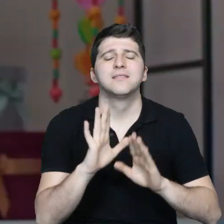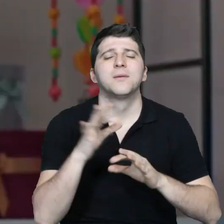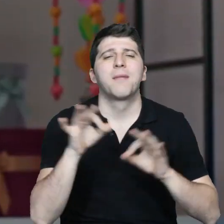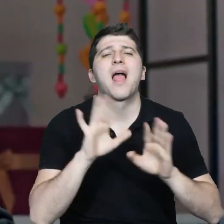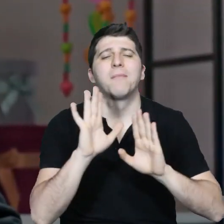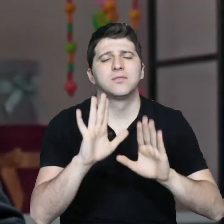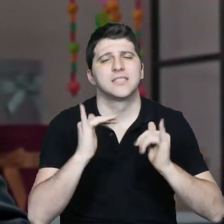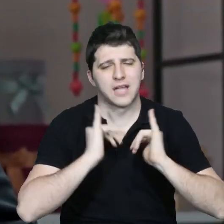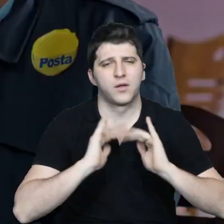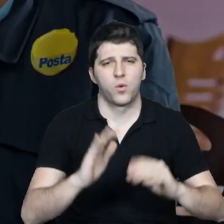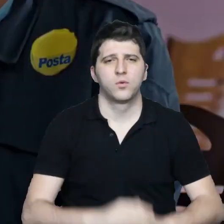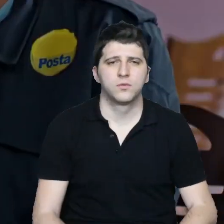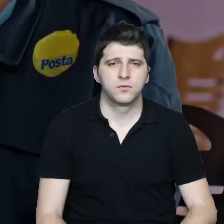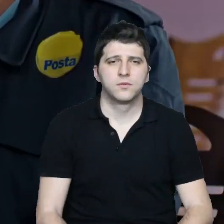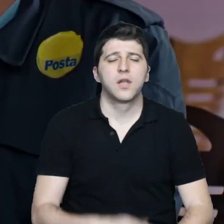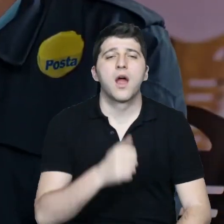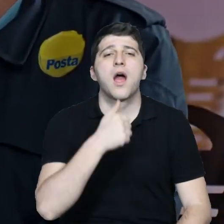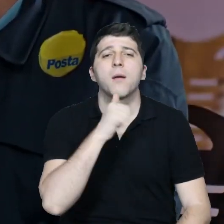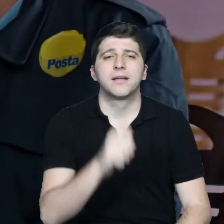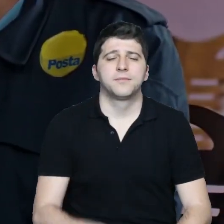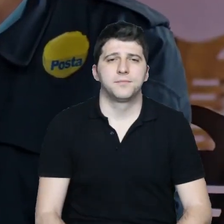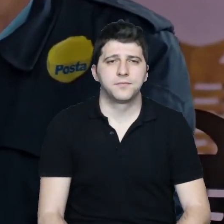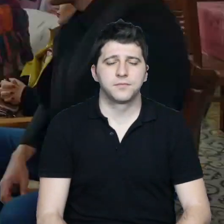cozlama. Tamam sakin ol. Abi.